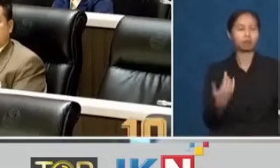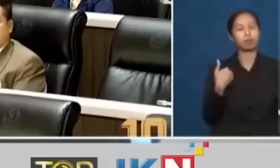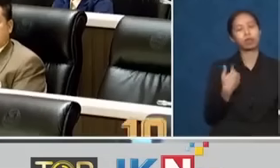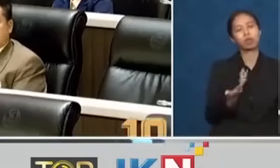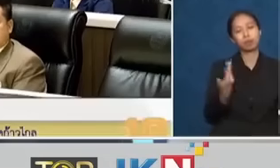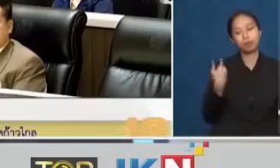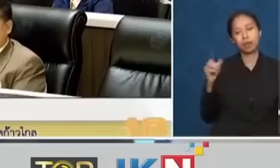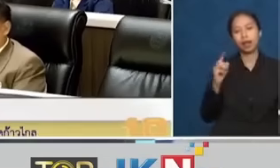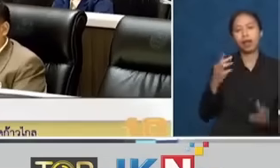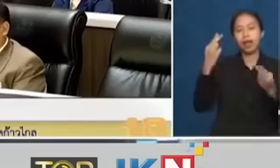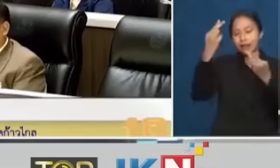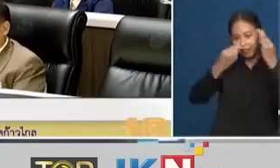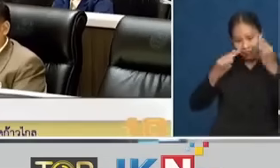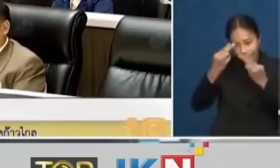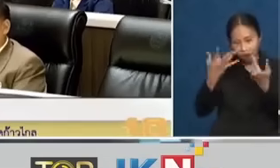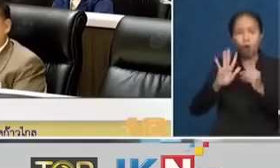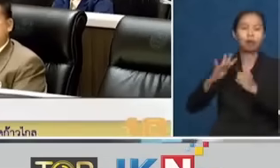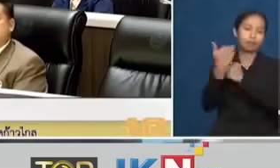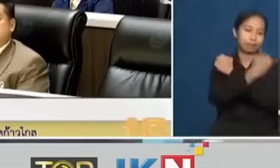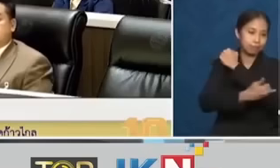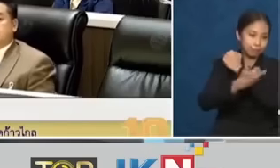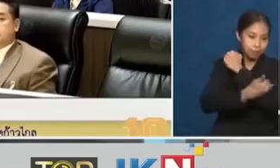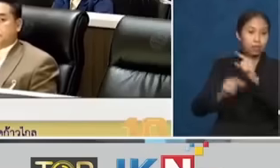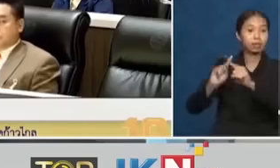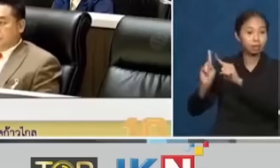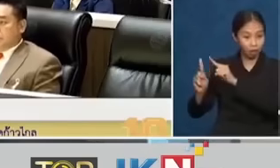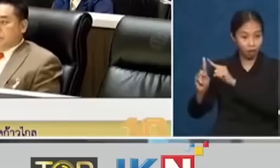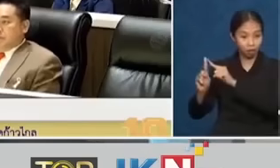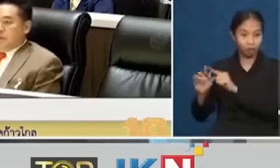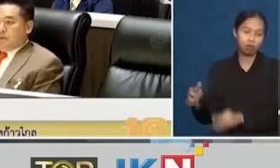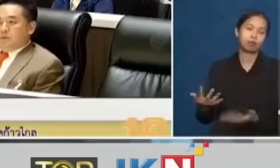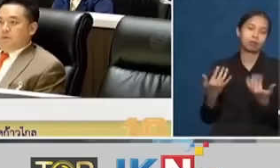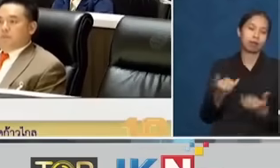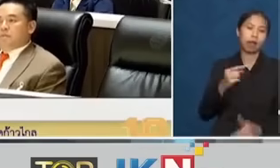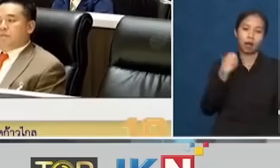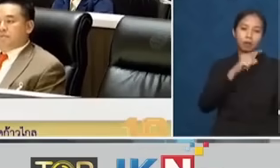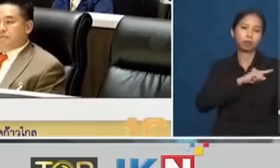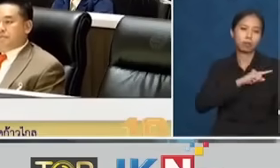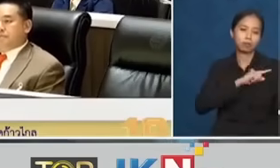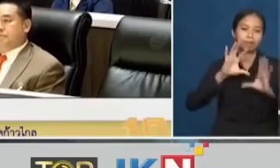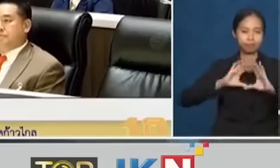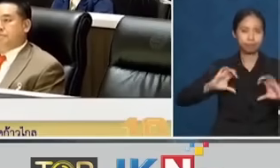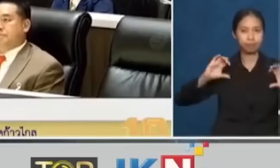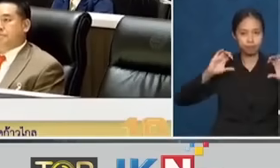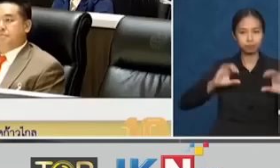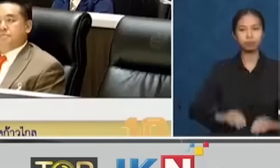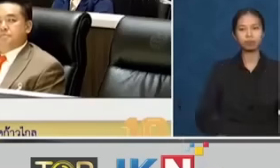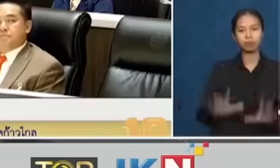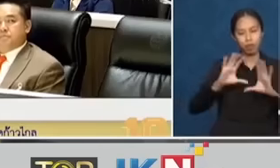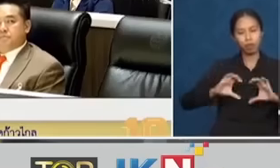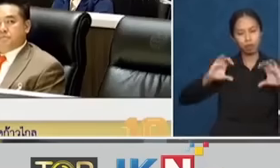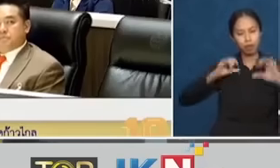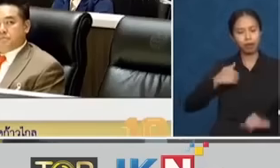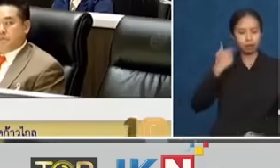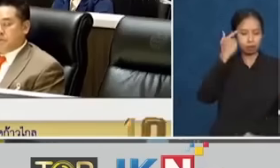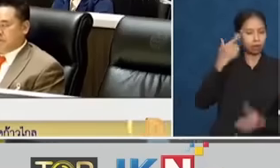บอกว่าไม่เอาขบวนเสด็จล่ะคุณก็รู้เนี่ยว่ามันสำคัญคุณก็รู้ในประเทศอื่นเมืองอื่นเขาก็มี ค่ะ แล้วเวลาเห็นขม็อบก็เห็นไปชูป้